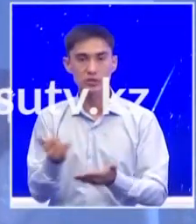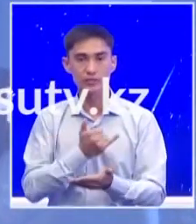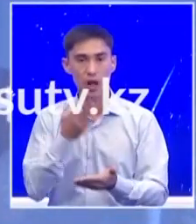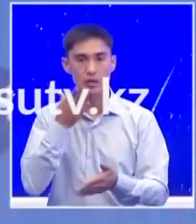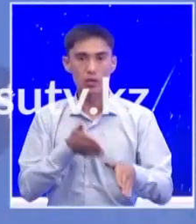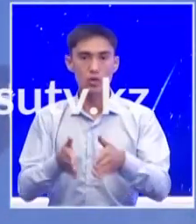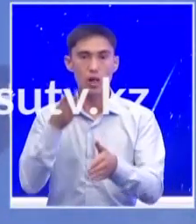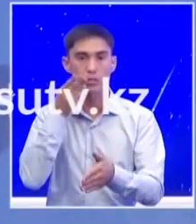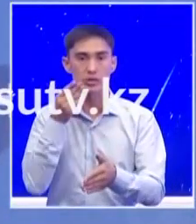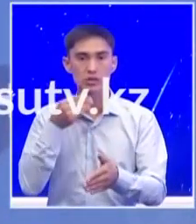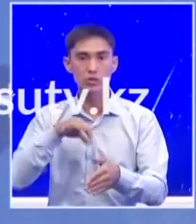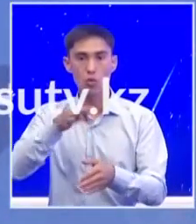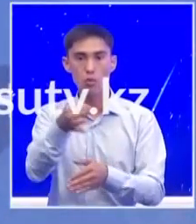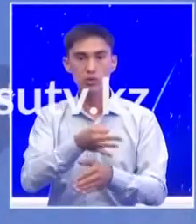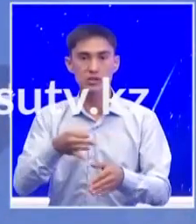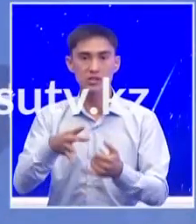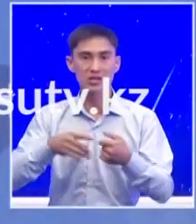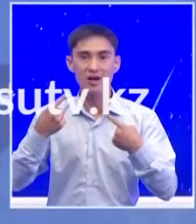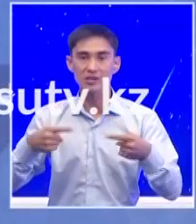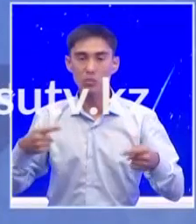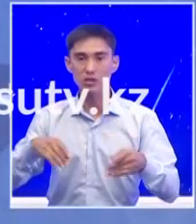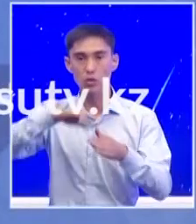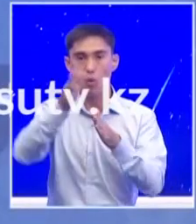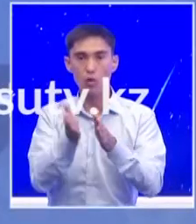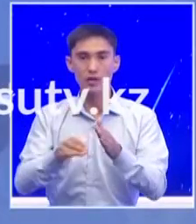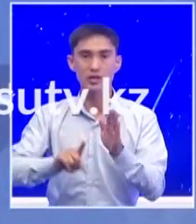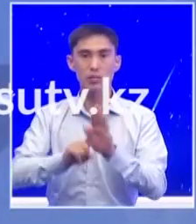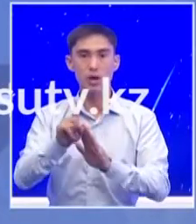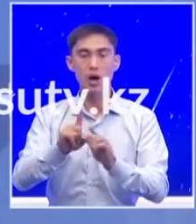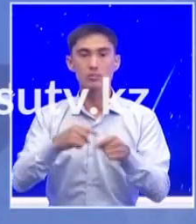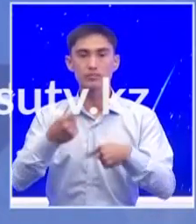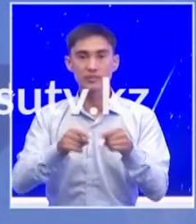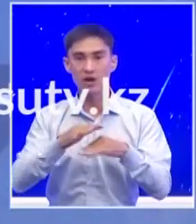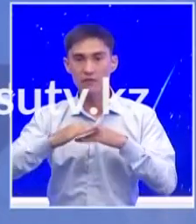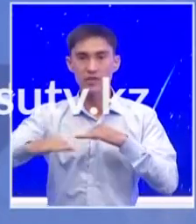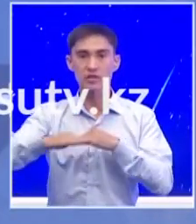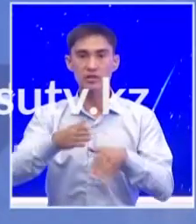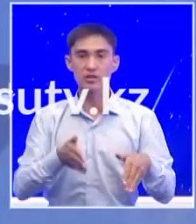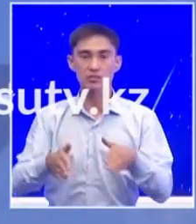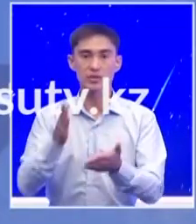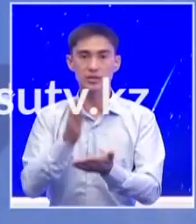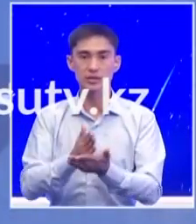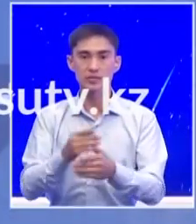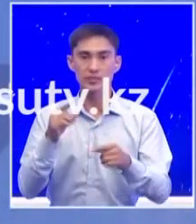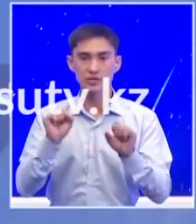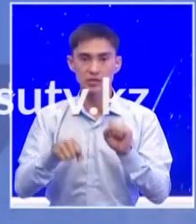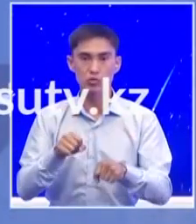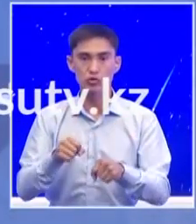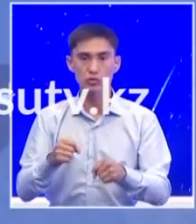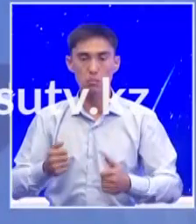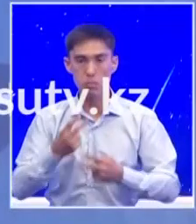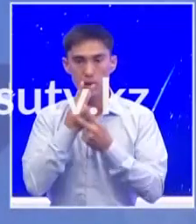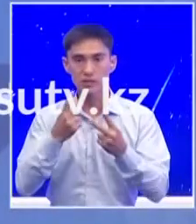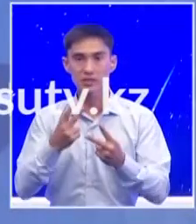Алматинской области, земли Жетісу, очень разнообразные горные этапы, равнинные этапы. То есть есть возможность проявить